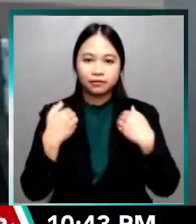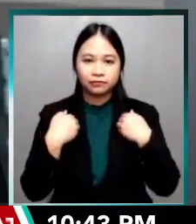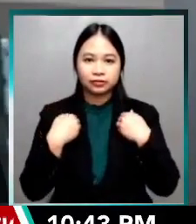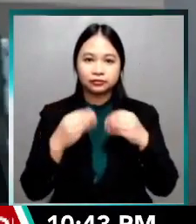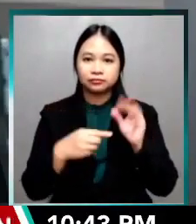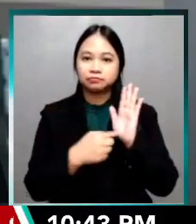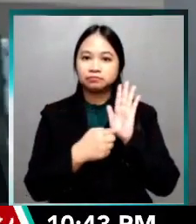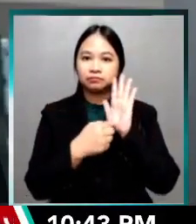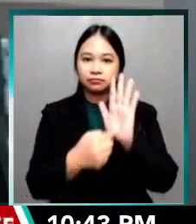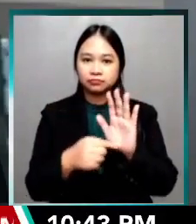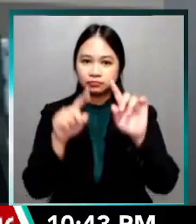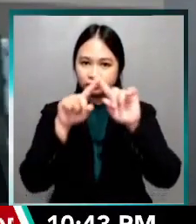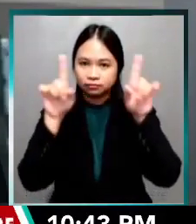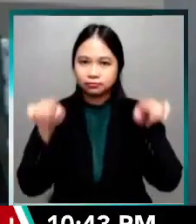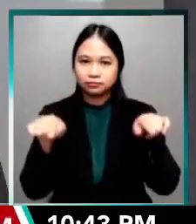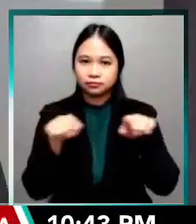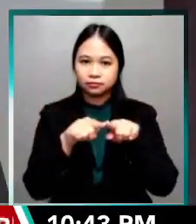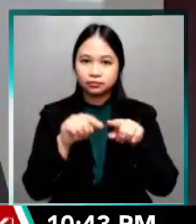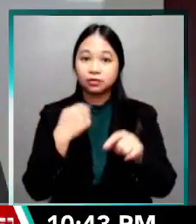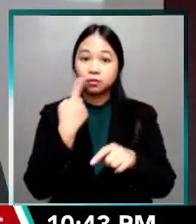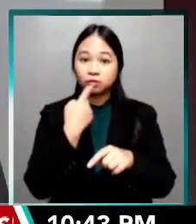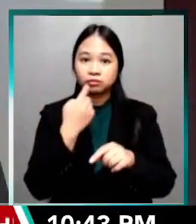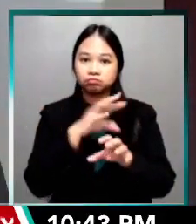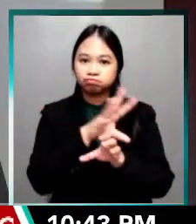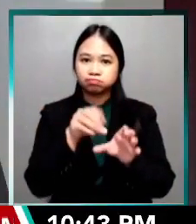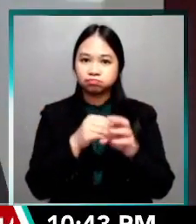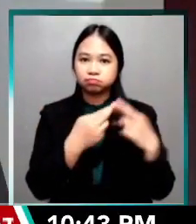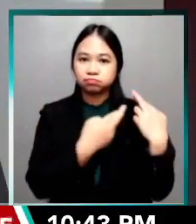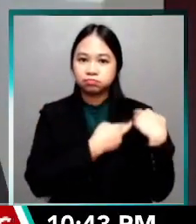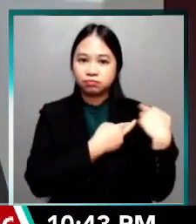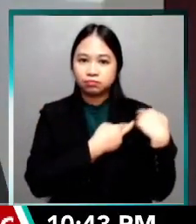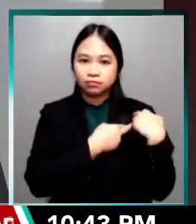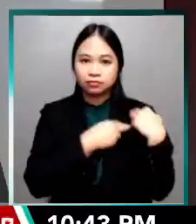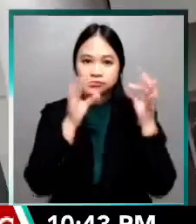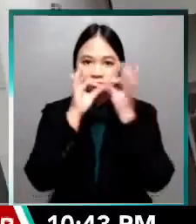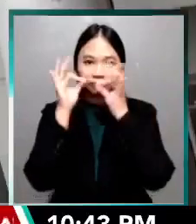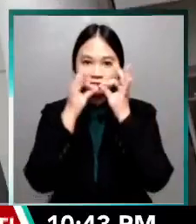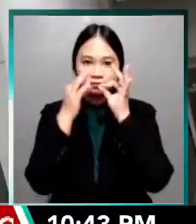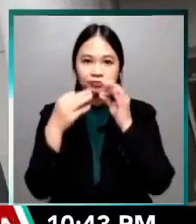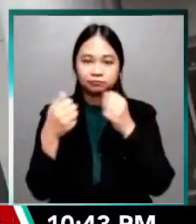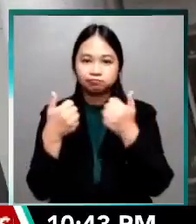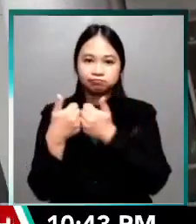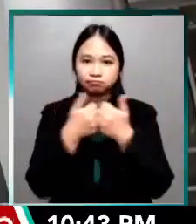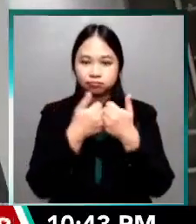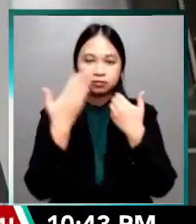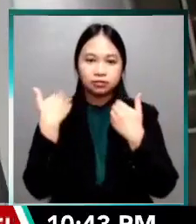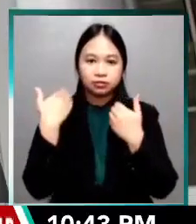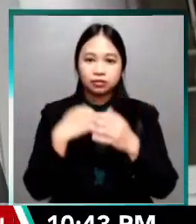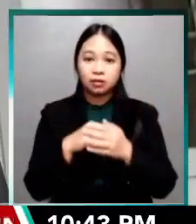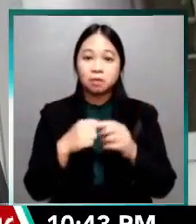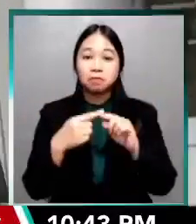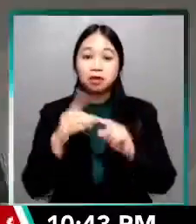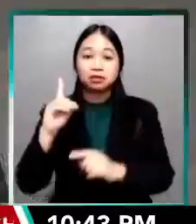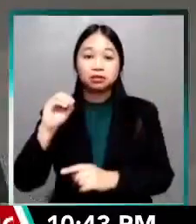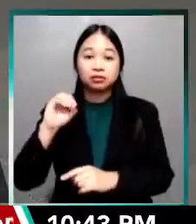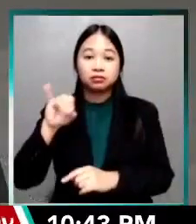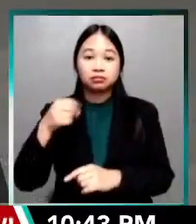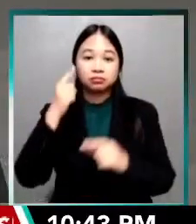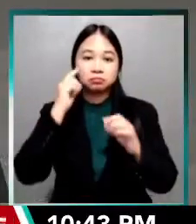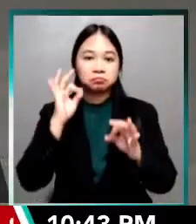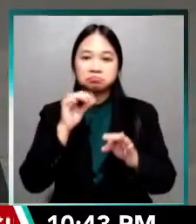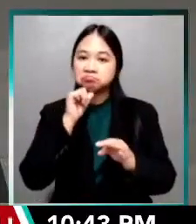warrant ang mga sangkot na individual. Pero sabi ng DOJ, hindi papapasukin sa Pilipinas ang ICC